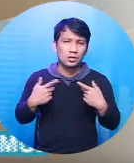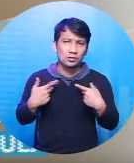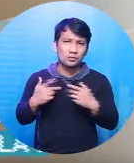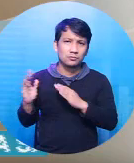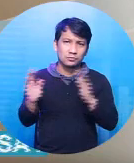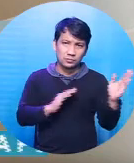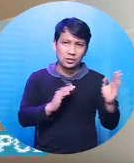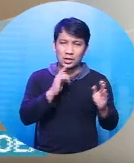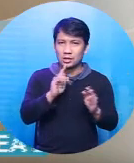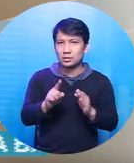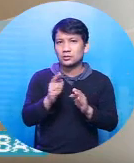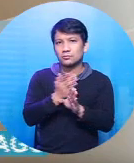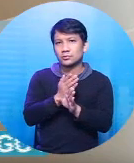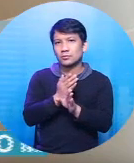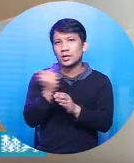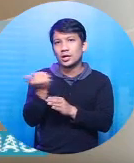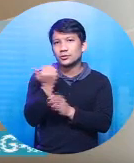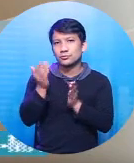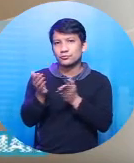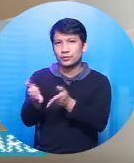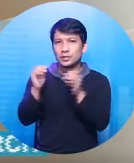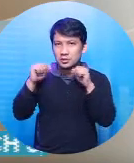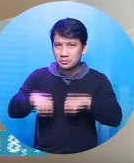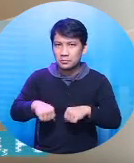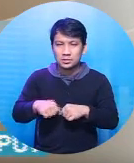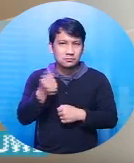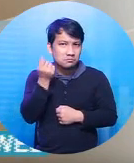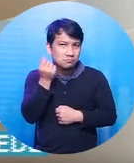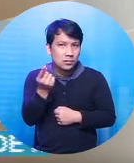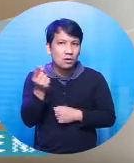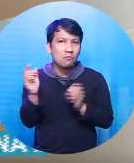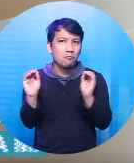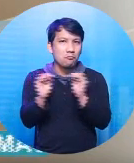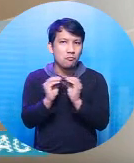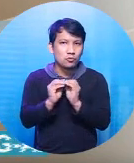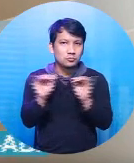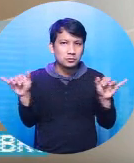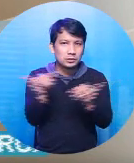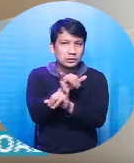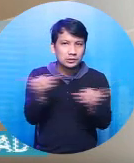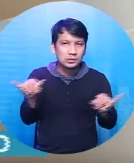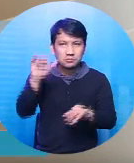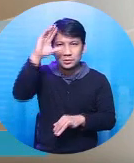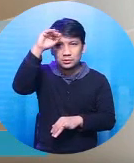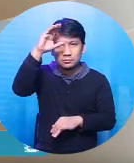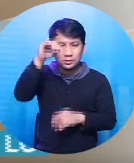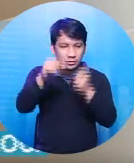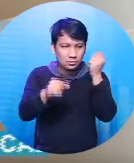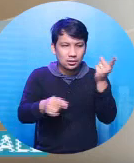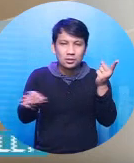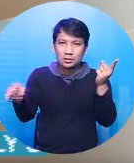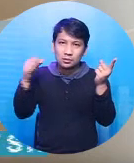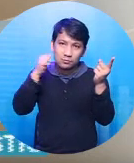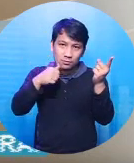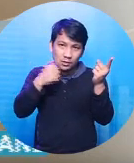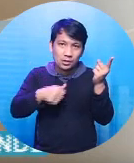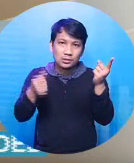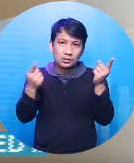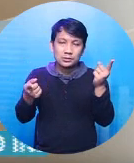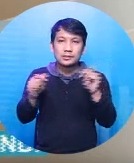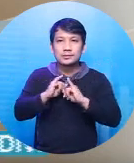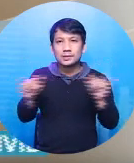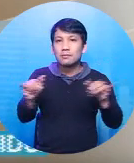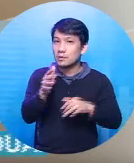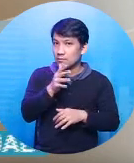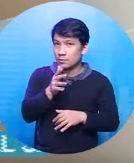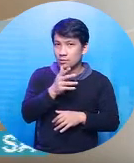plano, meron kang alternatibo na dapat maintindihan pare-parehas ng lalaki, ng babae, at okay, ng mismong nanay.